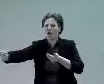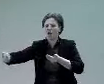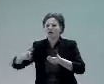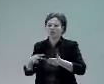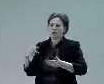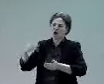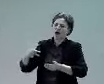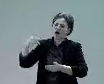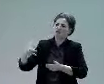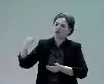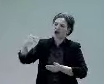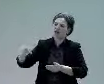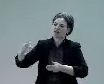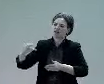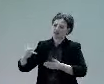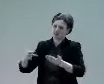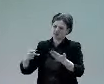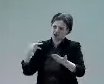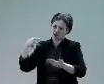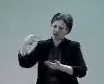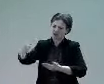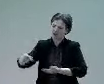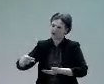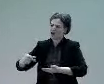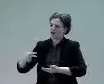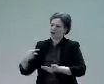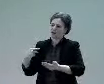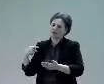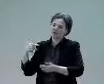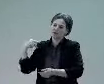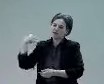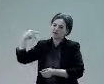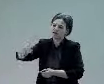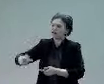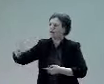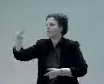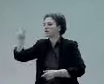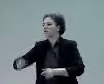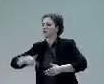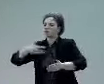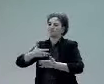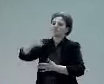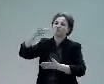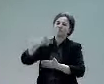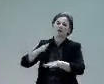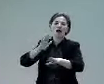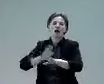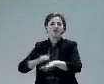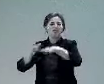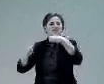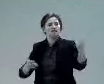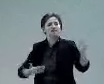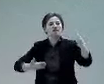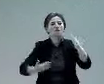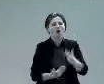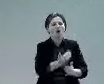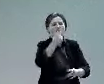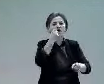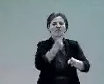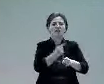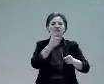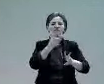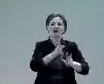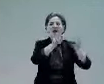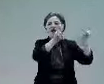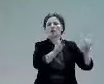da disintermediazione, in questi anni in cui qualcuno ha raccontato che la sinistra, per essere nuova, dovesse dire cose che